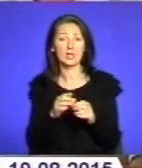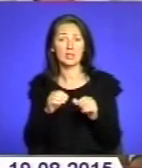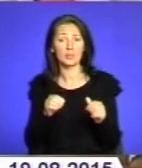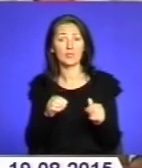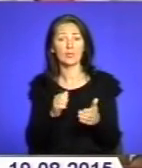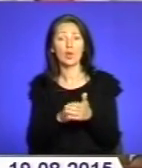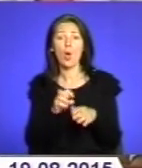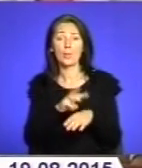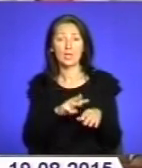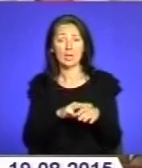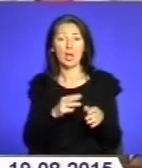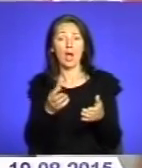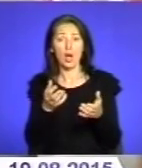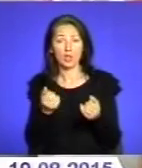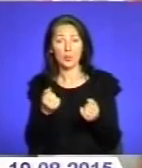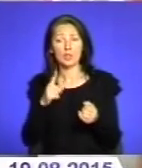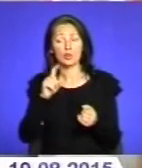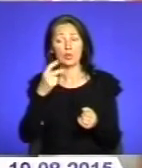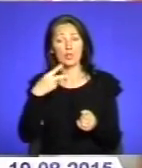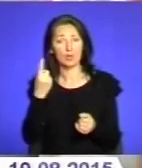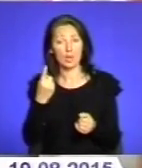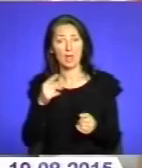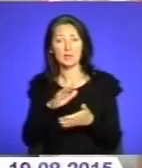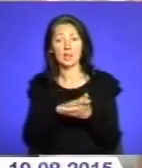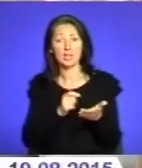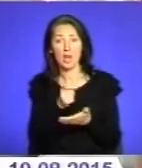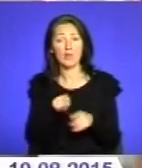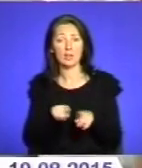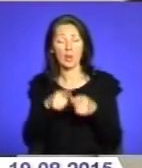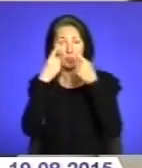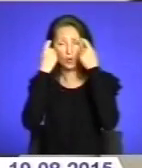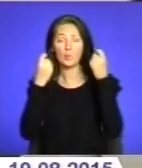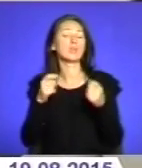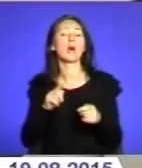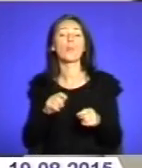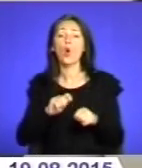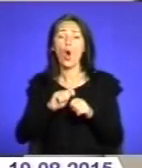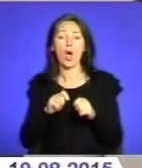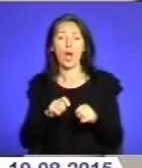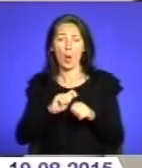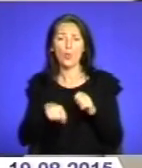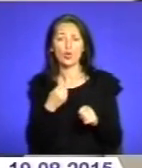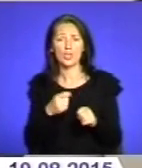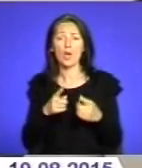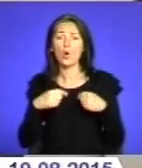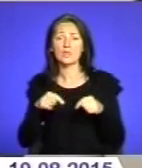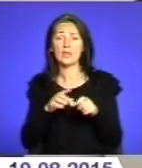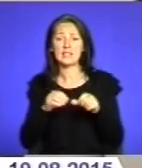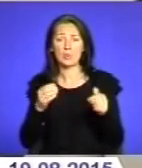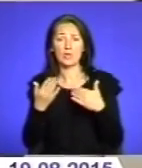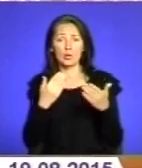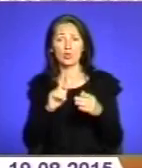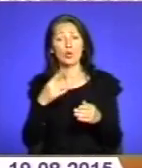області надійшла 121 заява та повідомлення про кримінальні правопорушення у сфері земельних відносин. Щодо 40 порушено